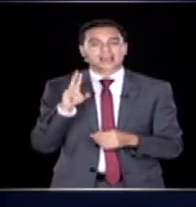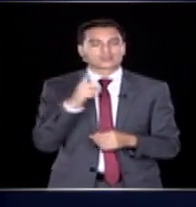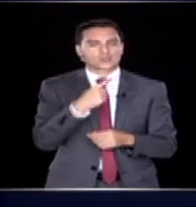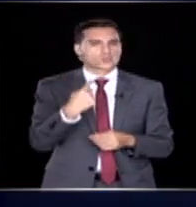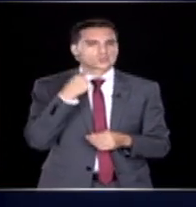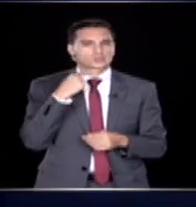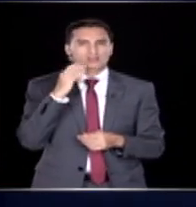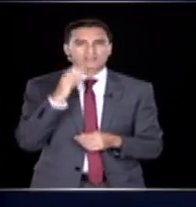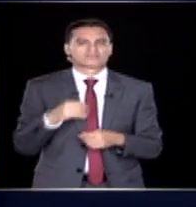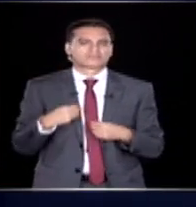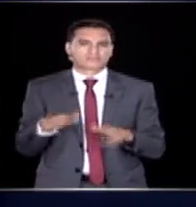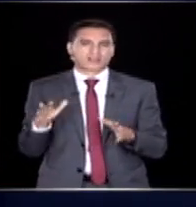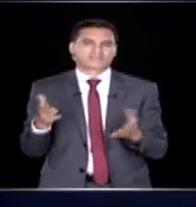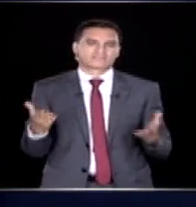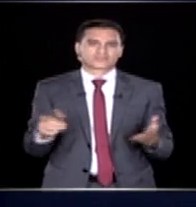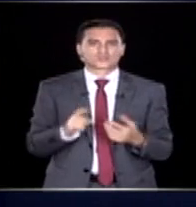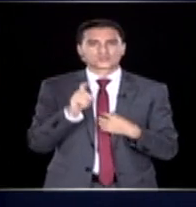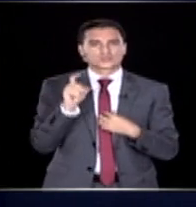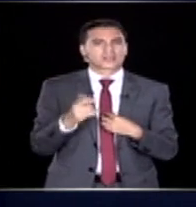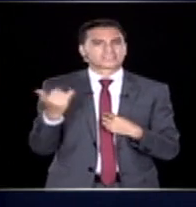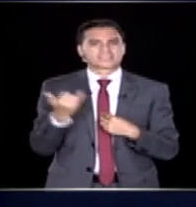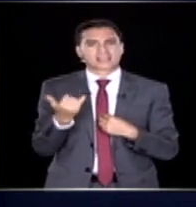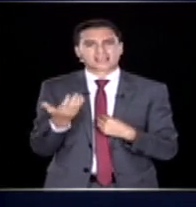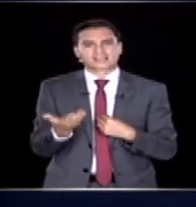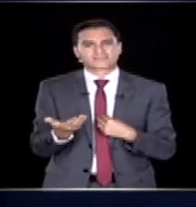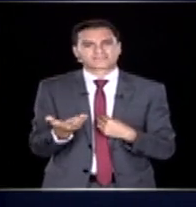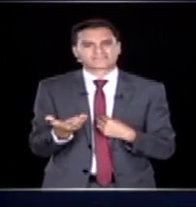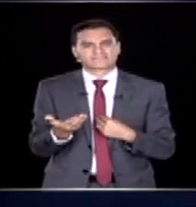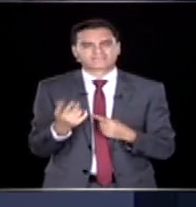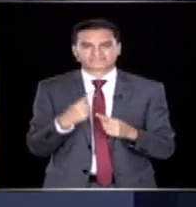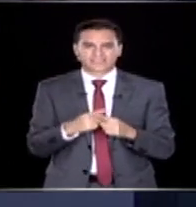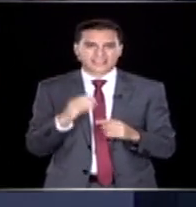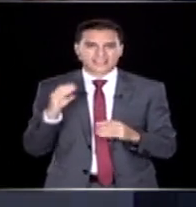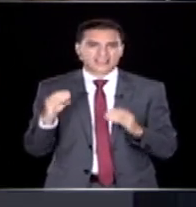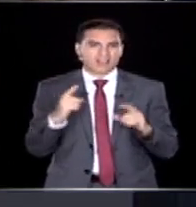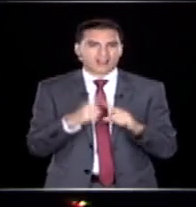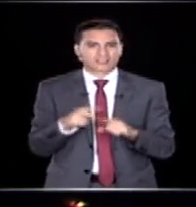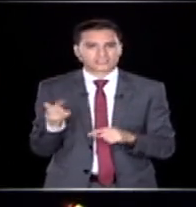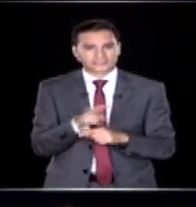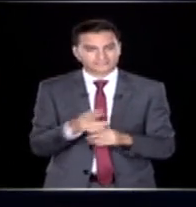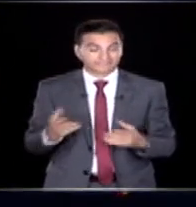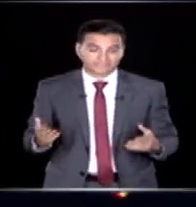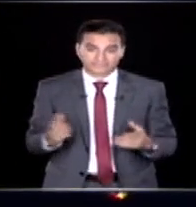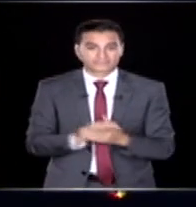خسارة جدا العشر نقط دول، والسؤال سهل. إجابة خاطئة.